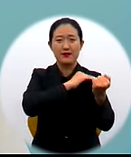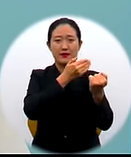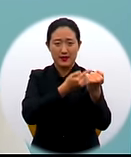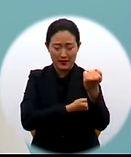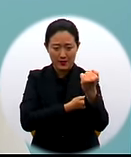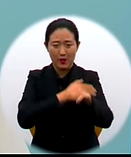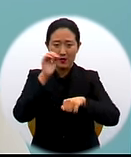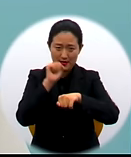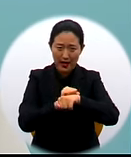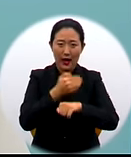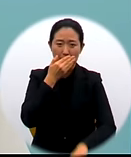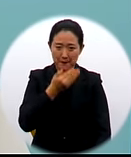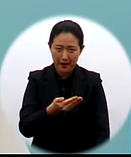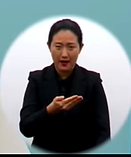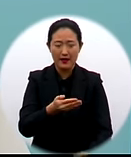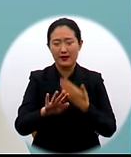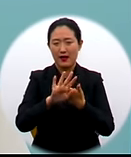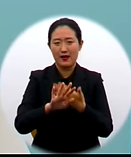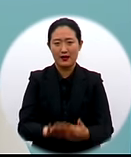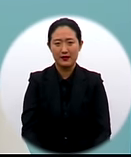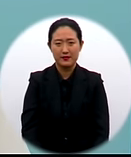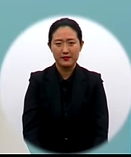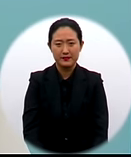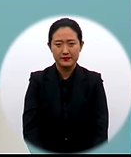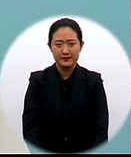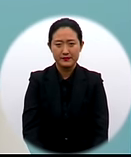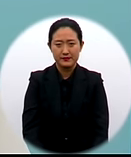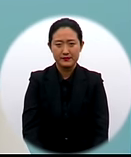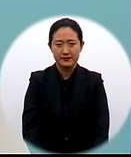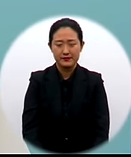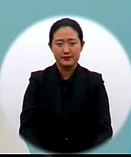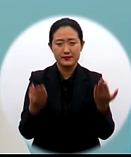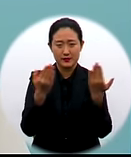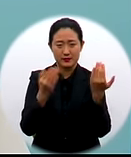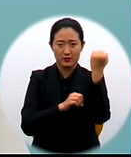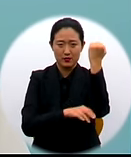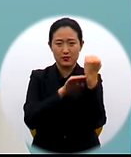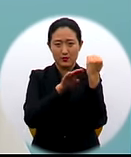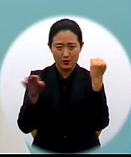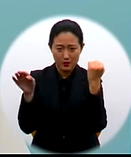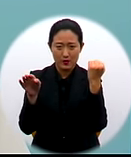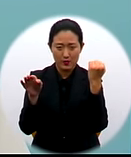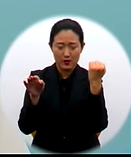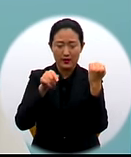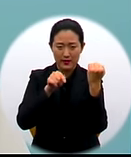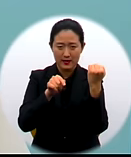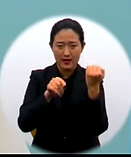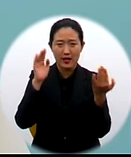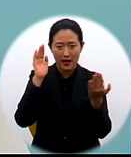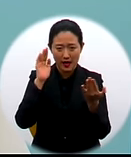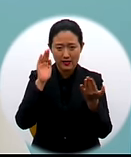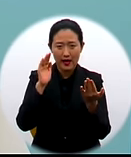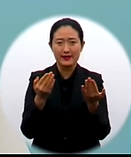역량이 달라진다는 겁니다. 그러다 보니까, 직무를 기준으로 아이의 커리어나 진로를 생각하거나, 이 아이가 어떤